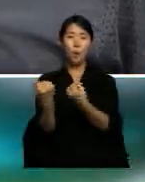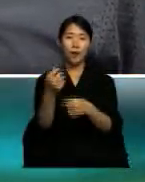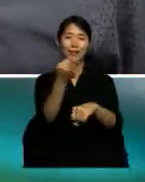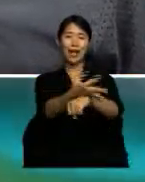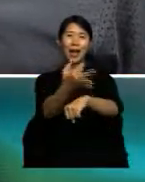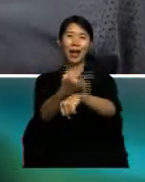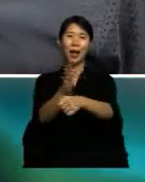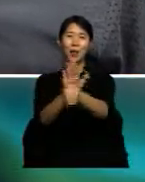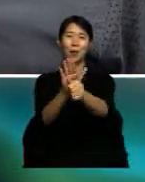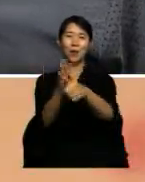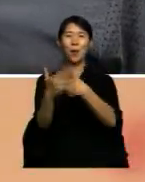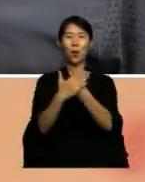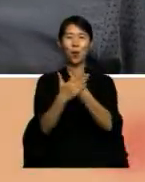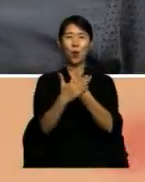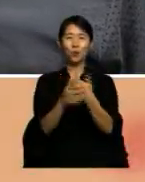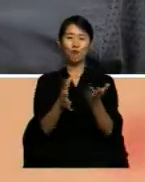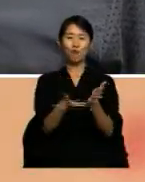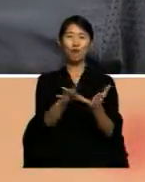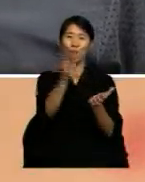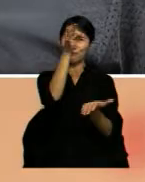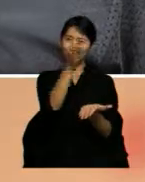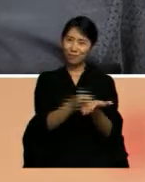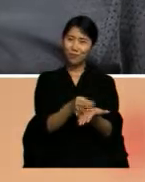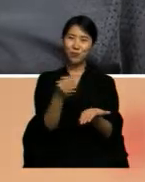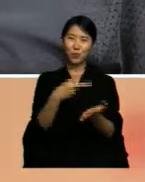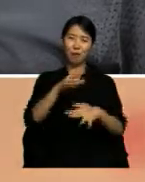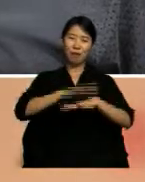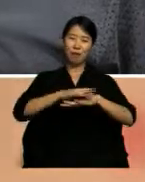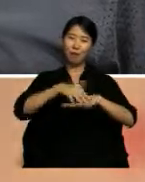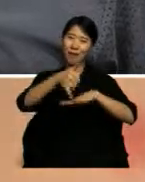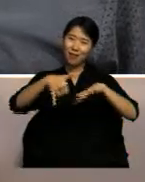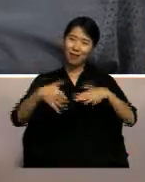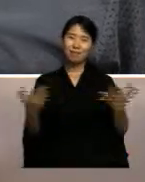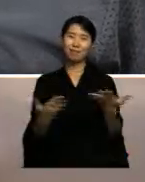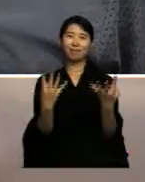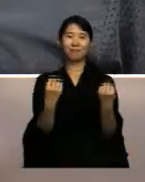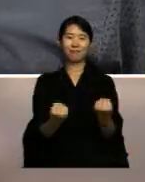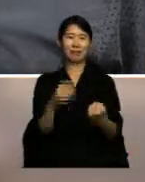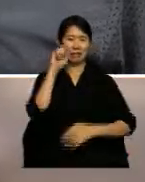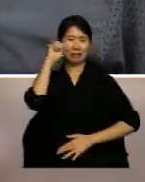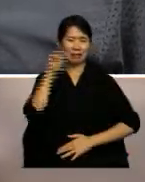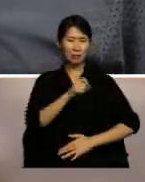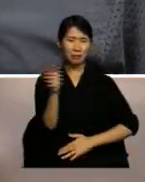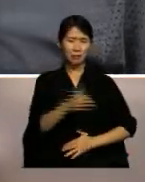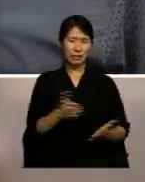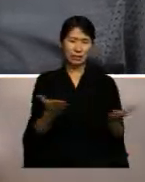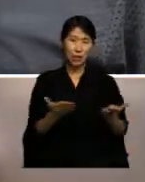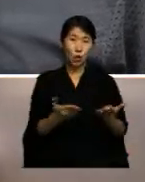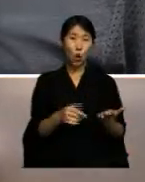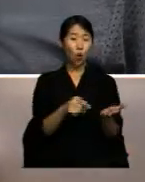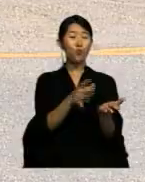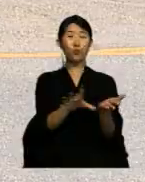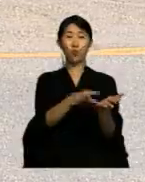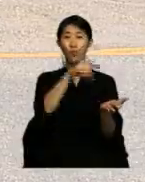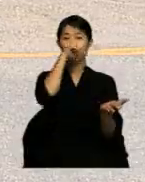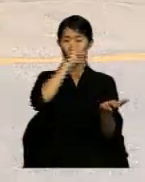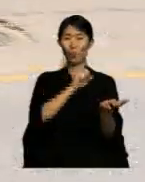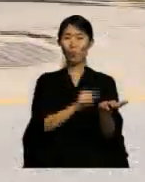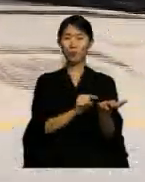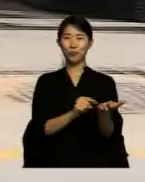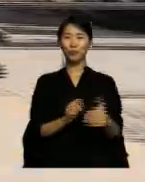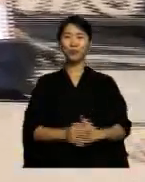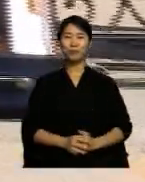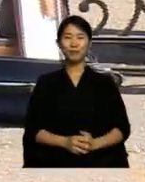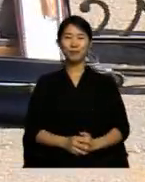저렴하고요. 아직까지 농사 짓는 분들이 많아요. 이다 여기다 이렇게 새벽부터 작업해가지고 물건도 좀 싱싱하고요.